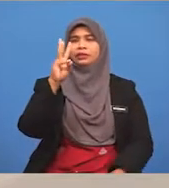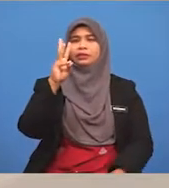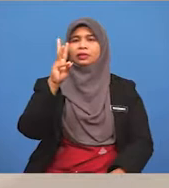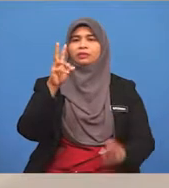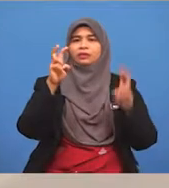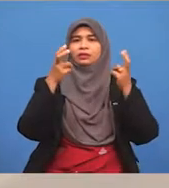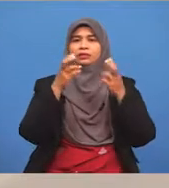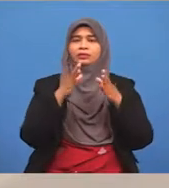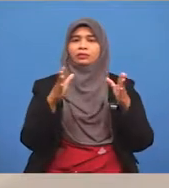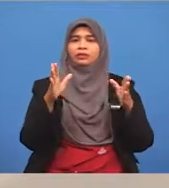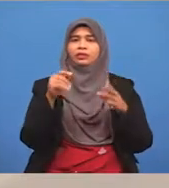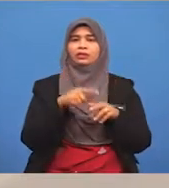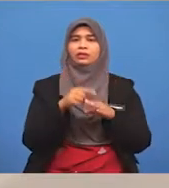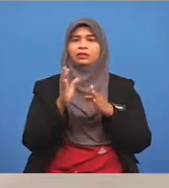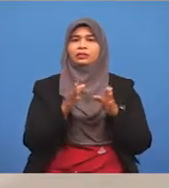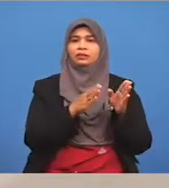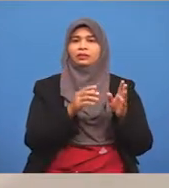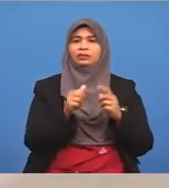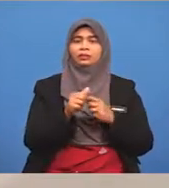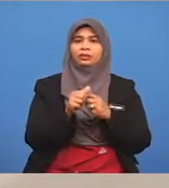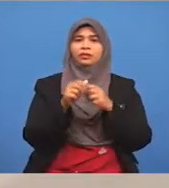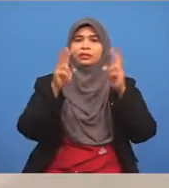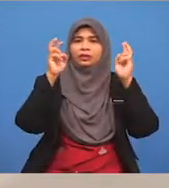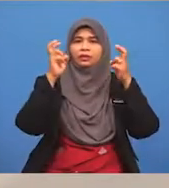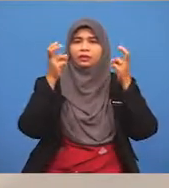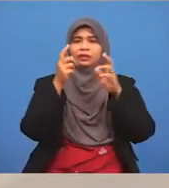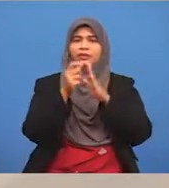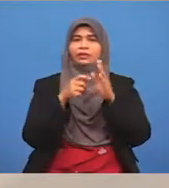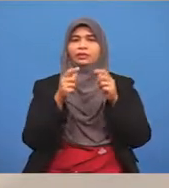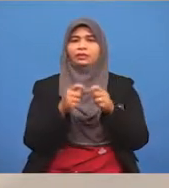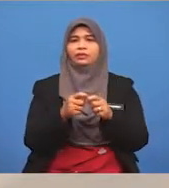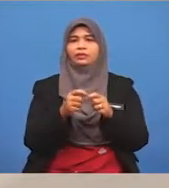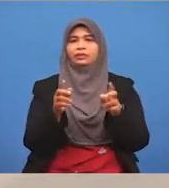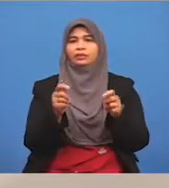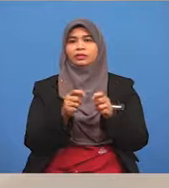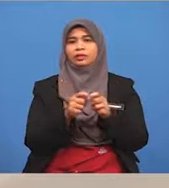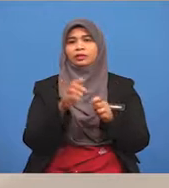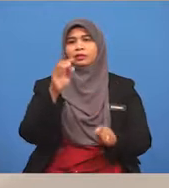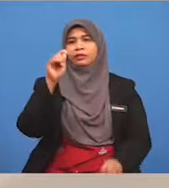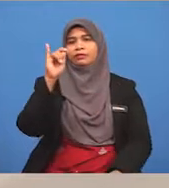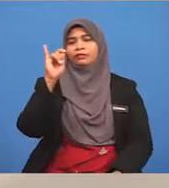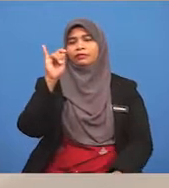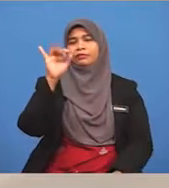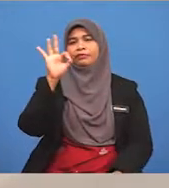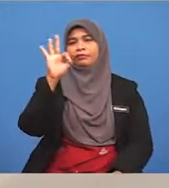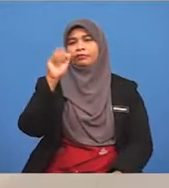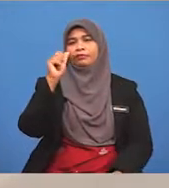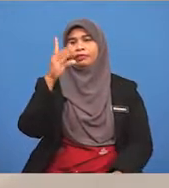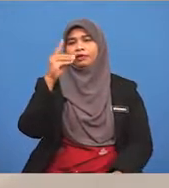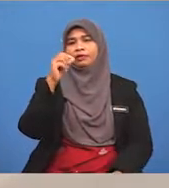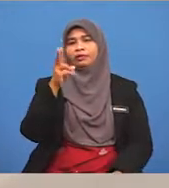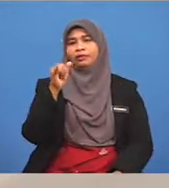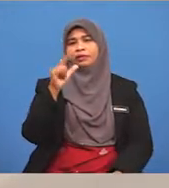yang disusun mengikut tajuk-tajuk tertentu seperti fadail, manakib, tafsir